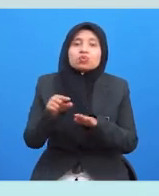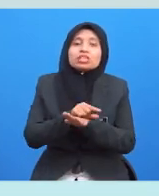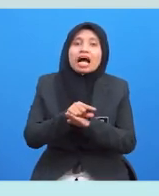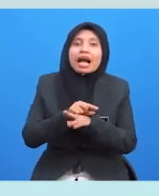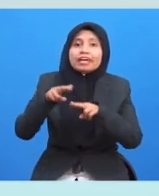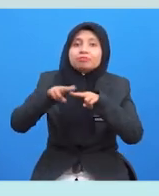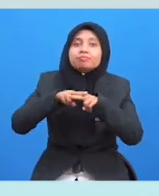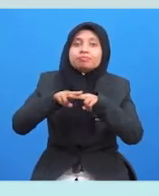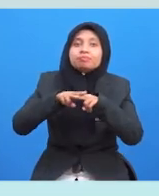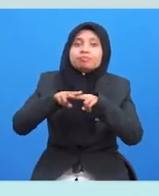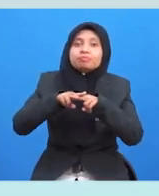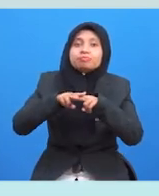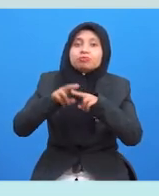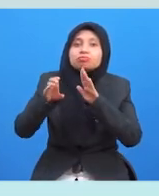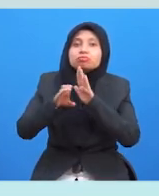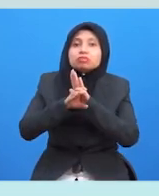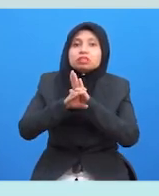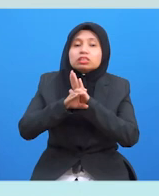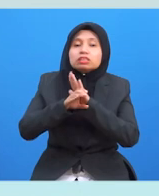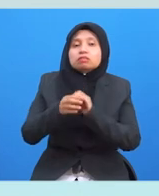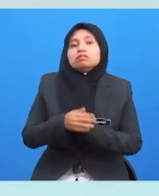sistem pengangkutan awam